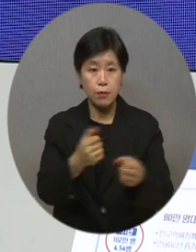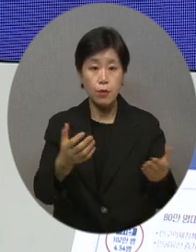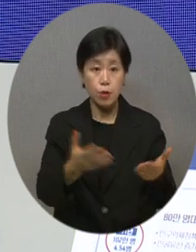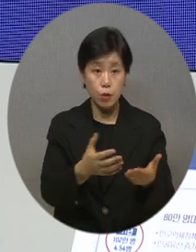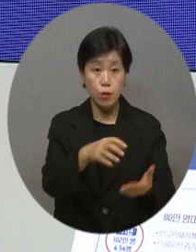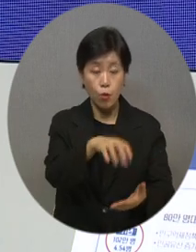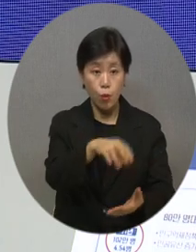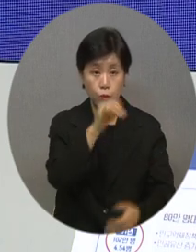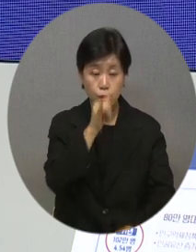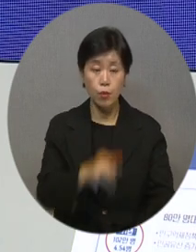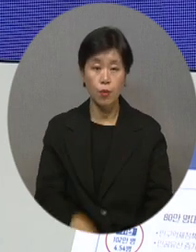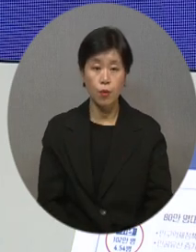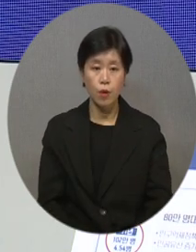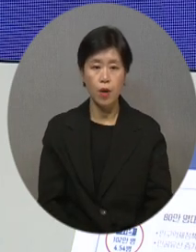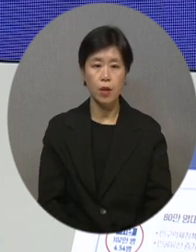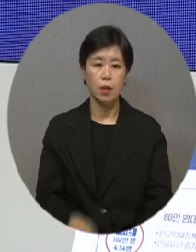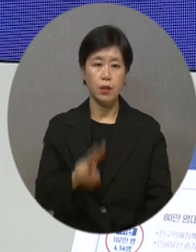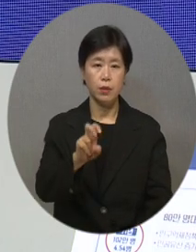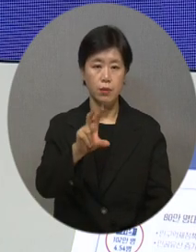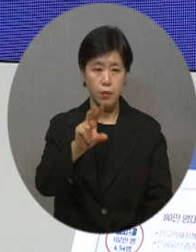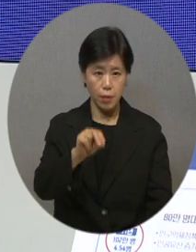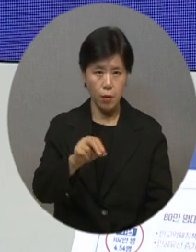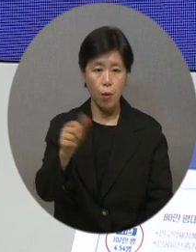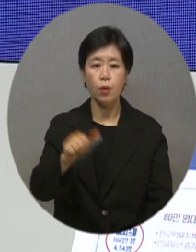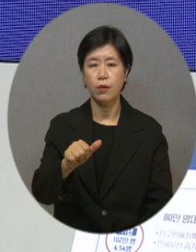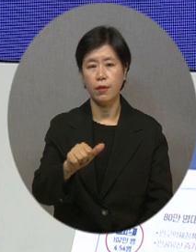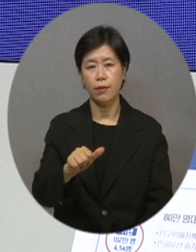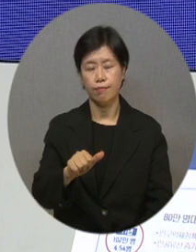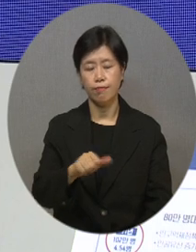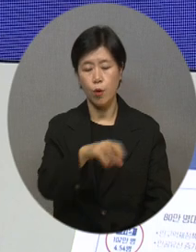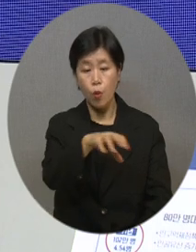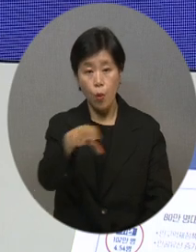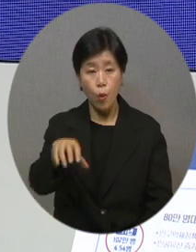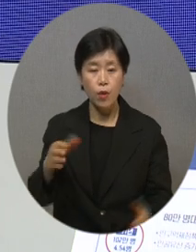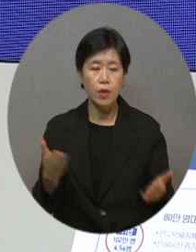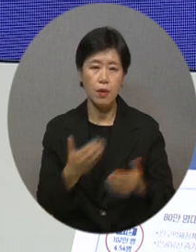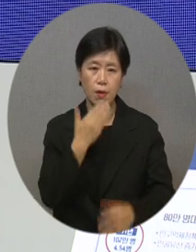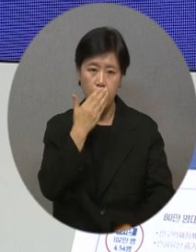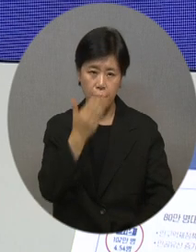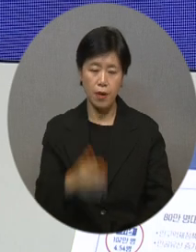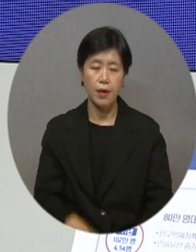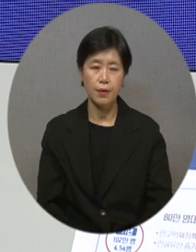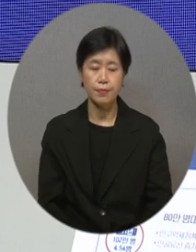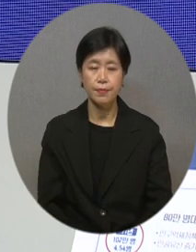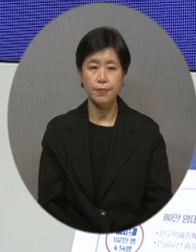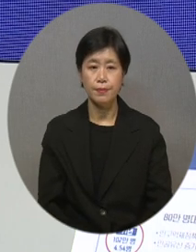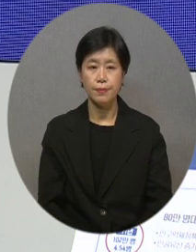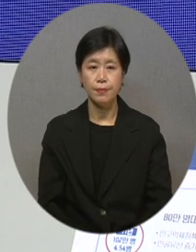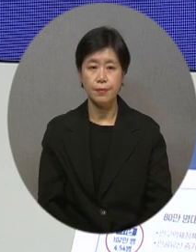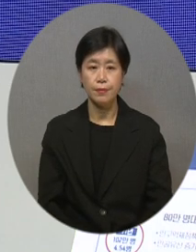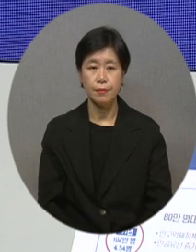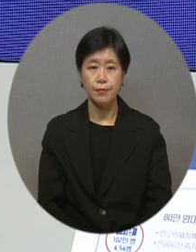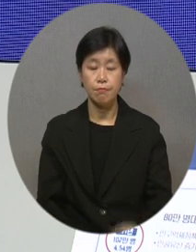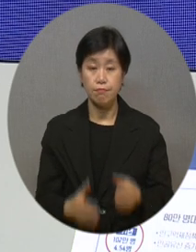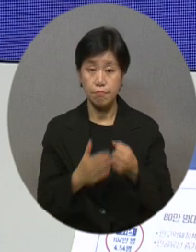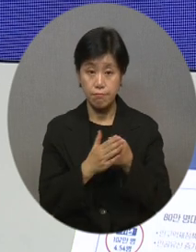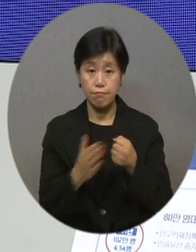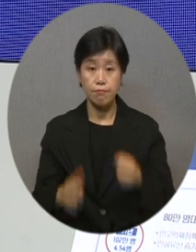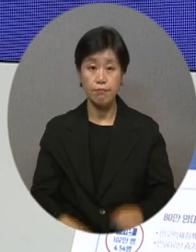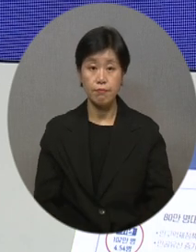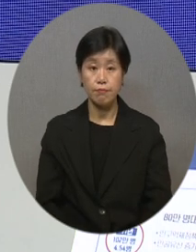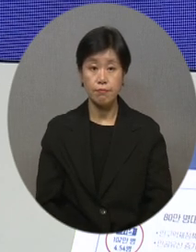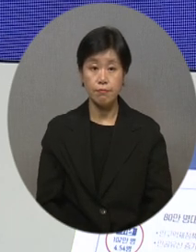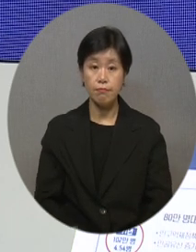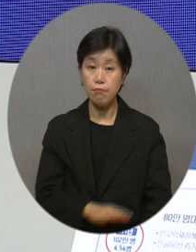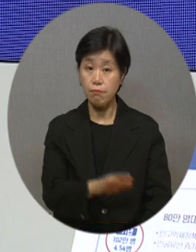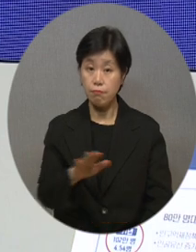이것도 22만 5천 개가 일자리가 돼서 금년보다도 3만 5천 개 일자리가 늘게 돼 있습니다. 그렇기 때문에